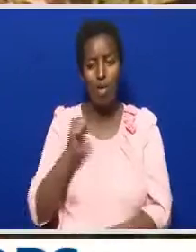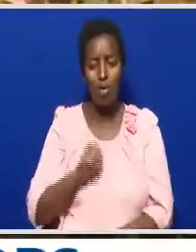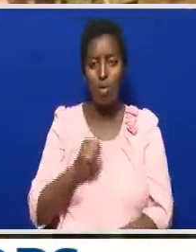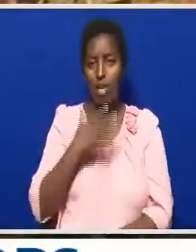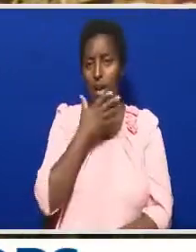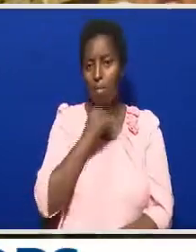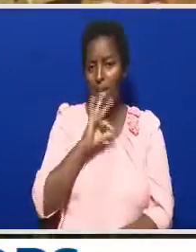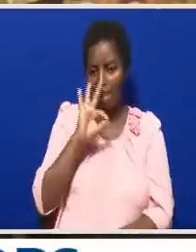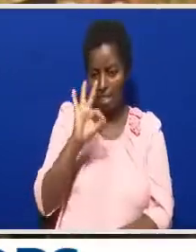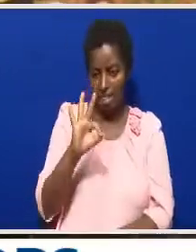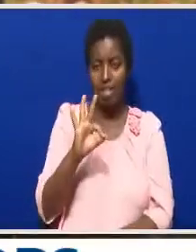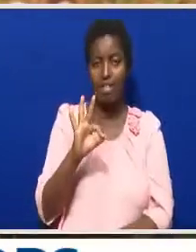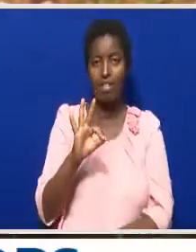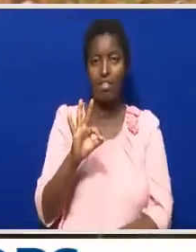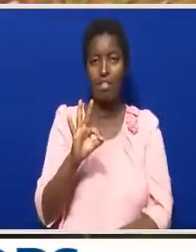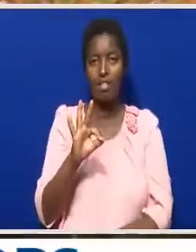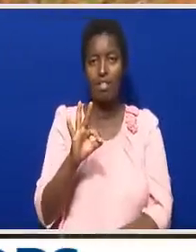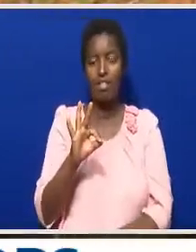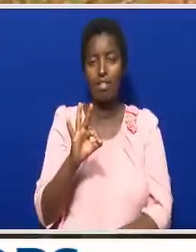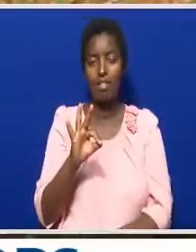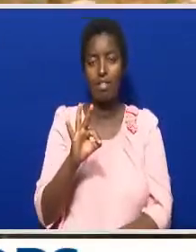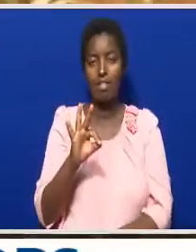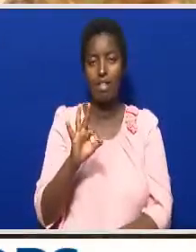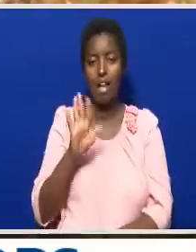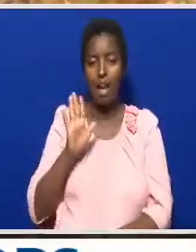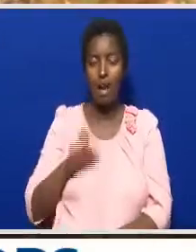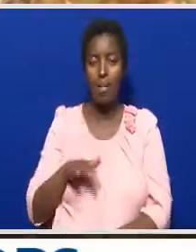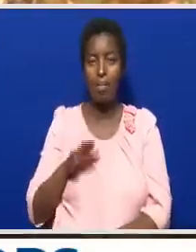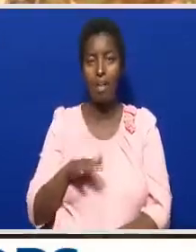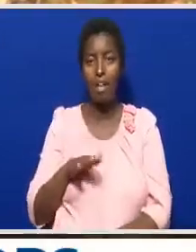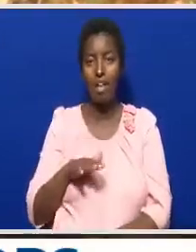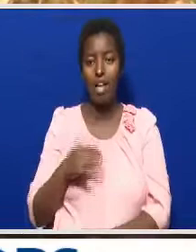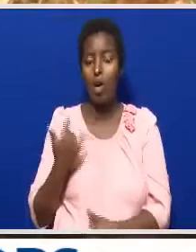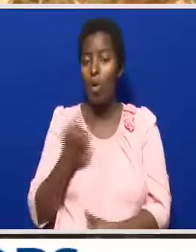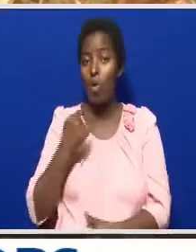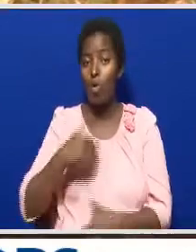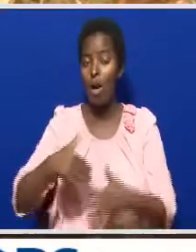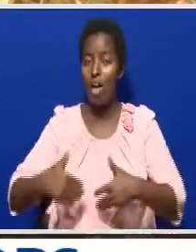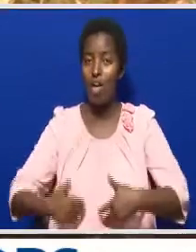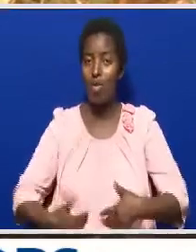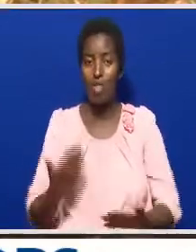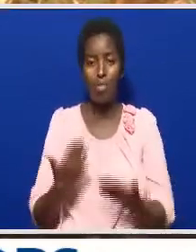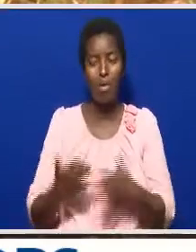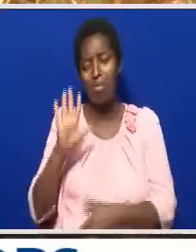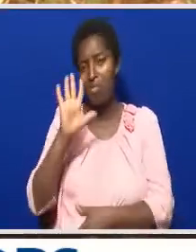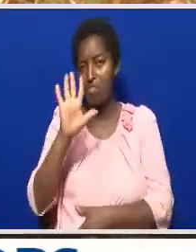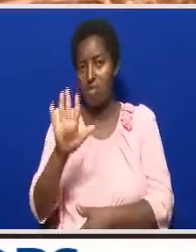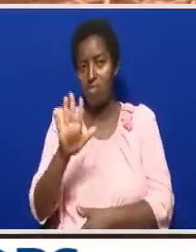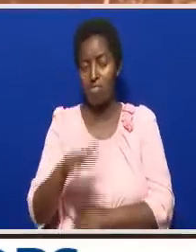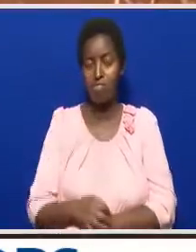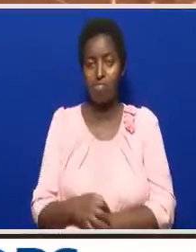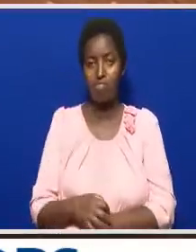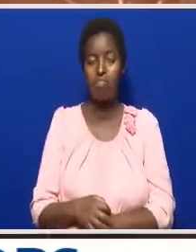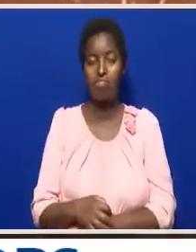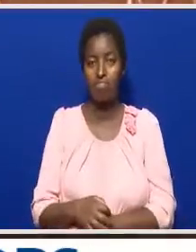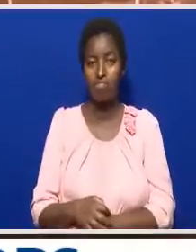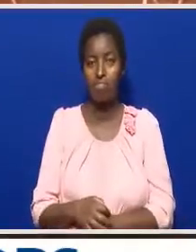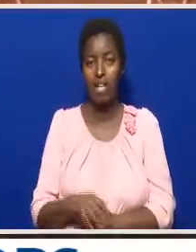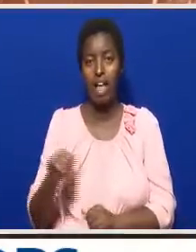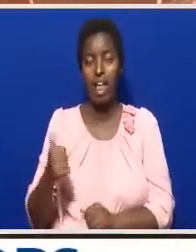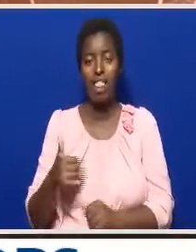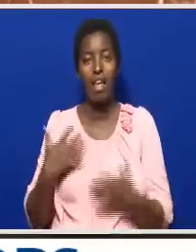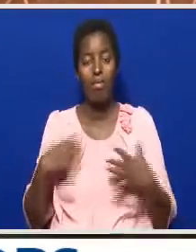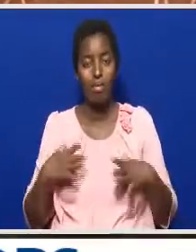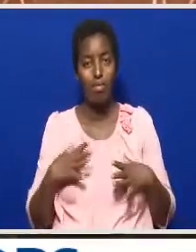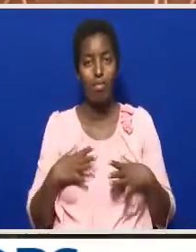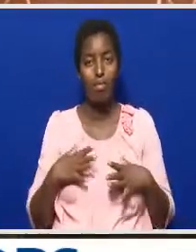karibu 3. Na wakina mama wale walika ni tuseme ni 5. Na wale wengine